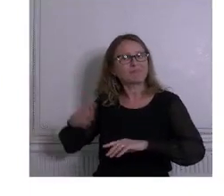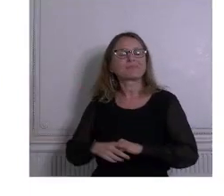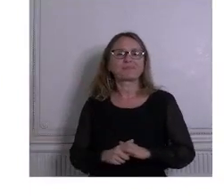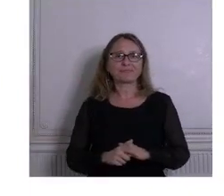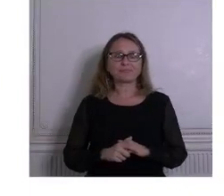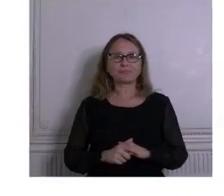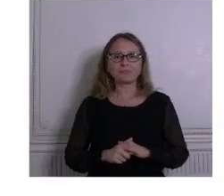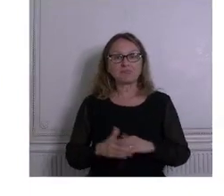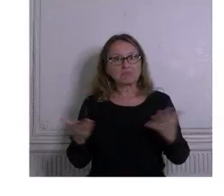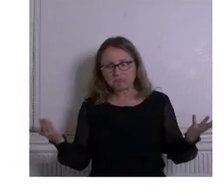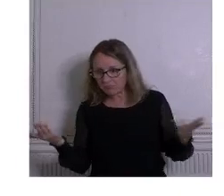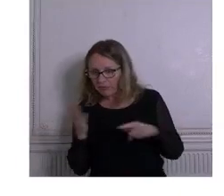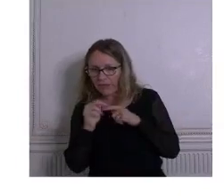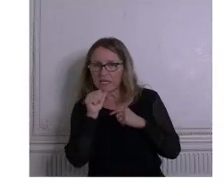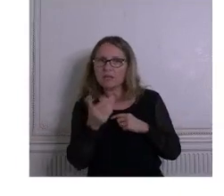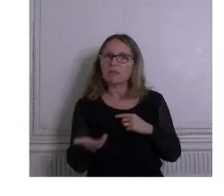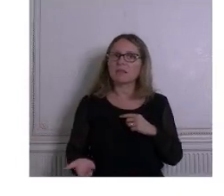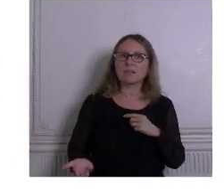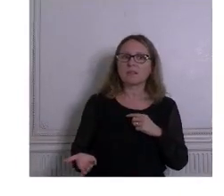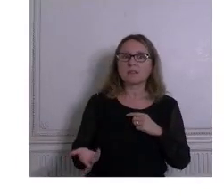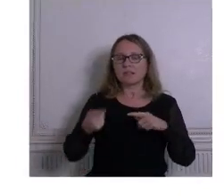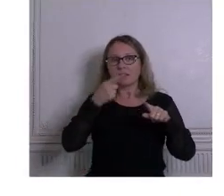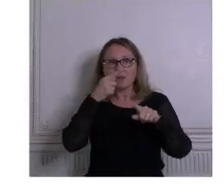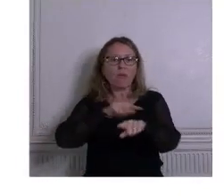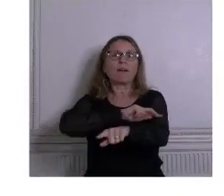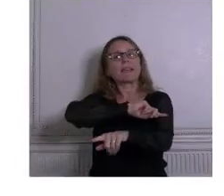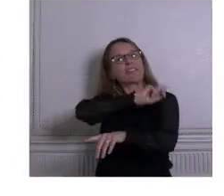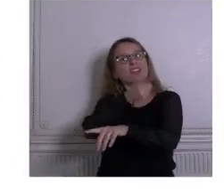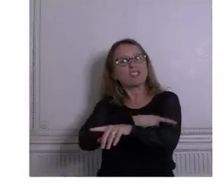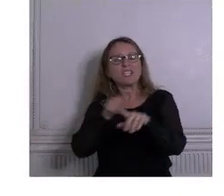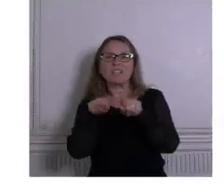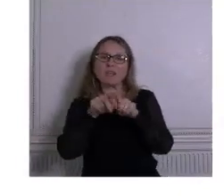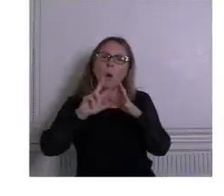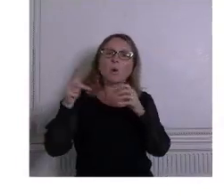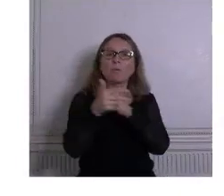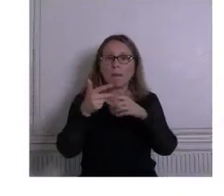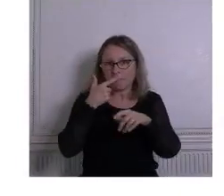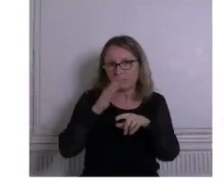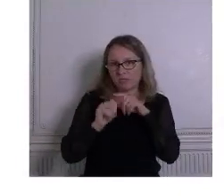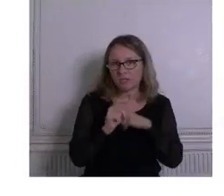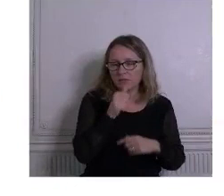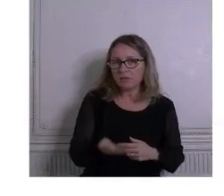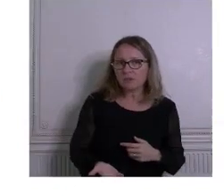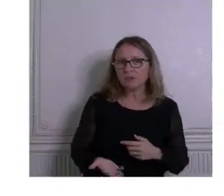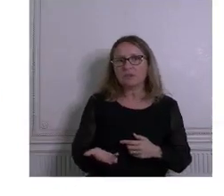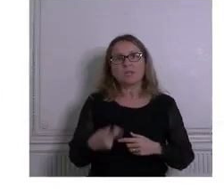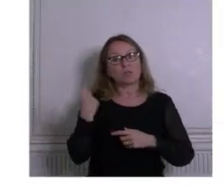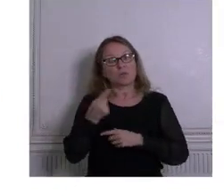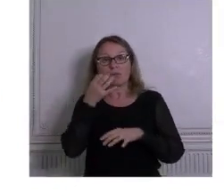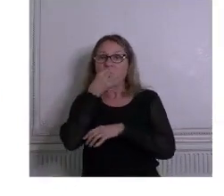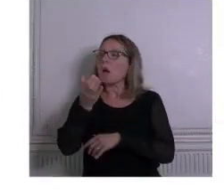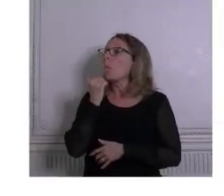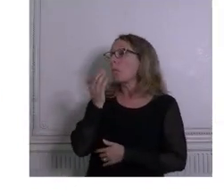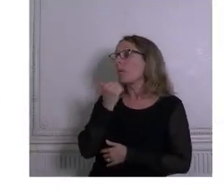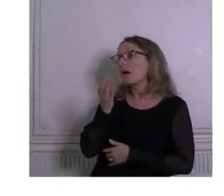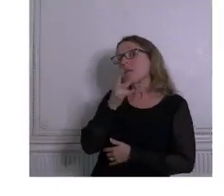durer, à mon avis, très longtemps, structurellement, qui va nous obliger à aller plus vite. Mon objectif ce soir était donc de vous présenter